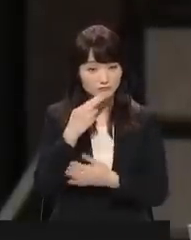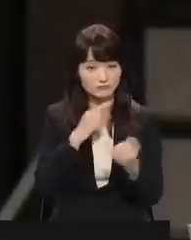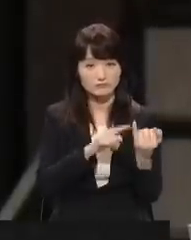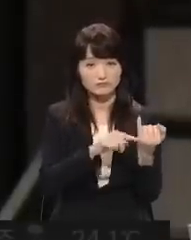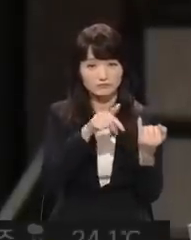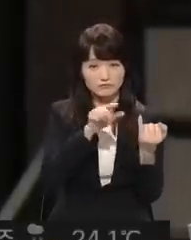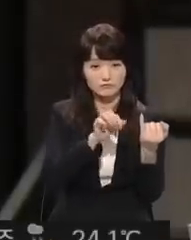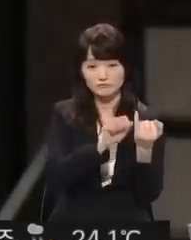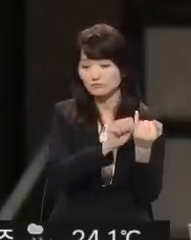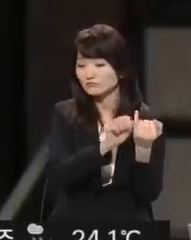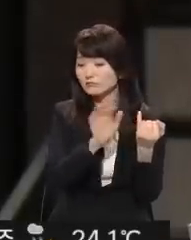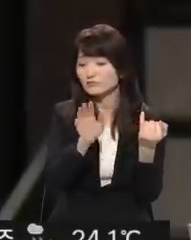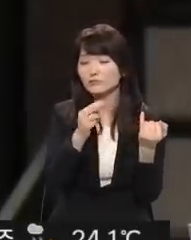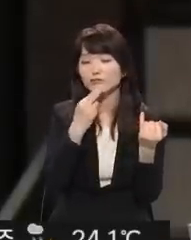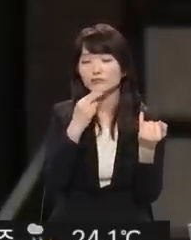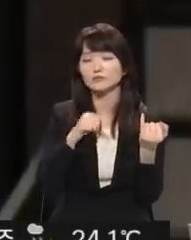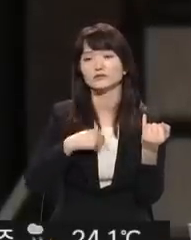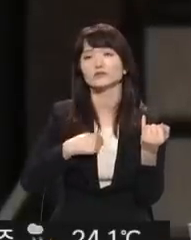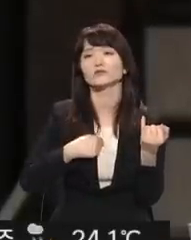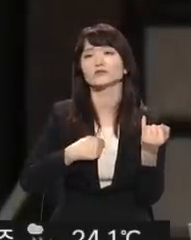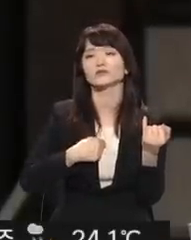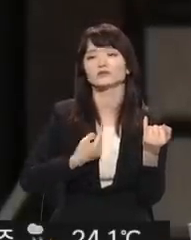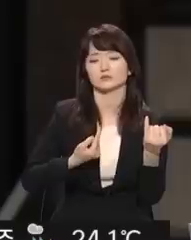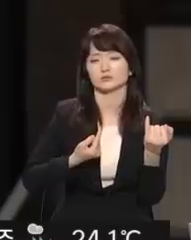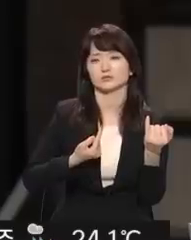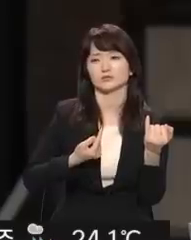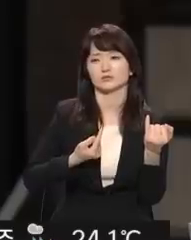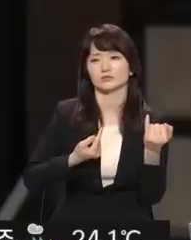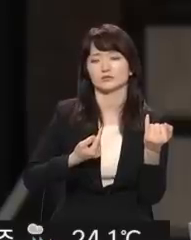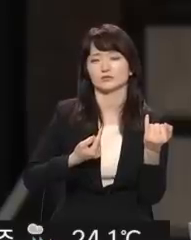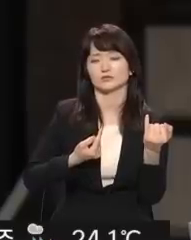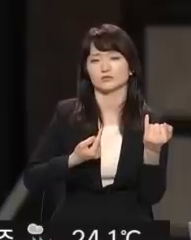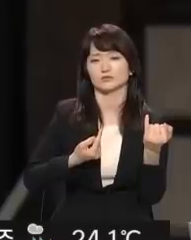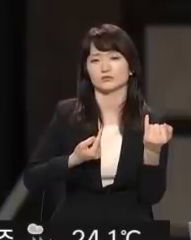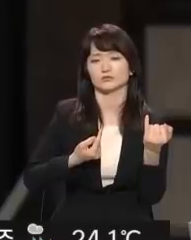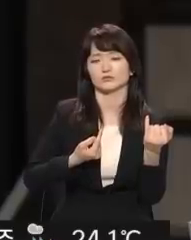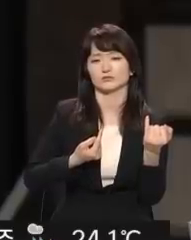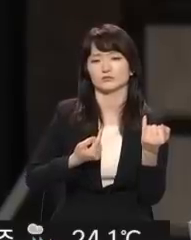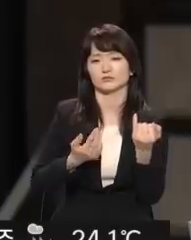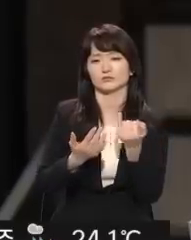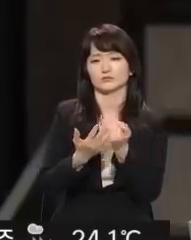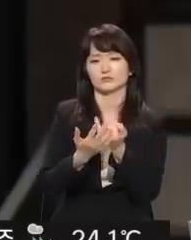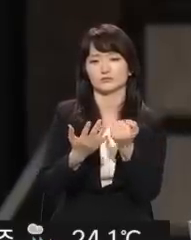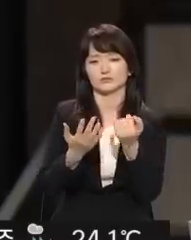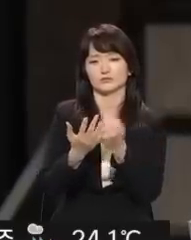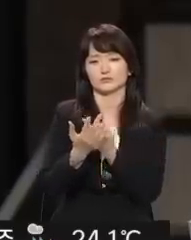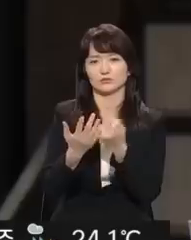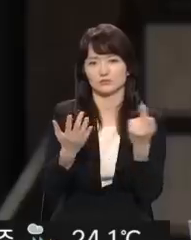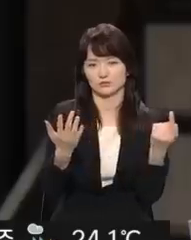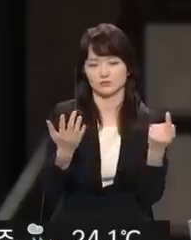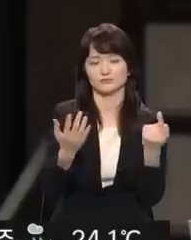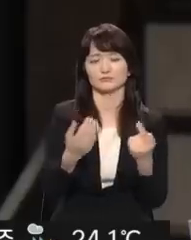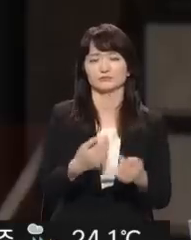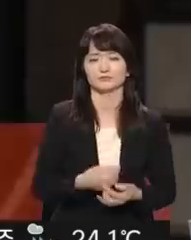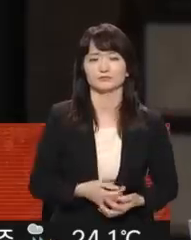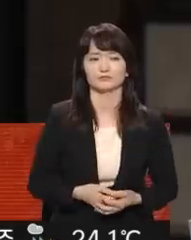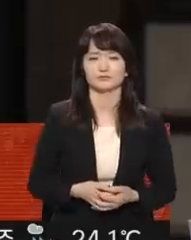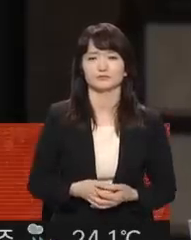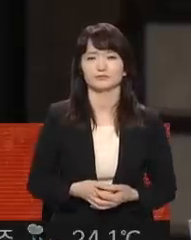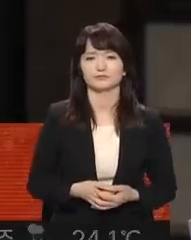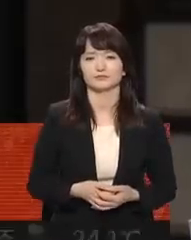얘는 따돌림을 안 당해도 자기가 스스로 자기를 갖다가 고립시켜 버리니까 그래서 제가 봤을 때는